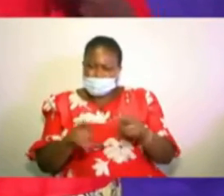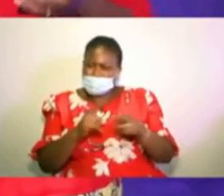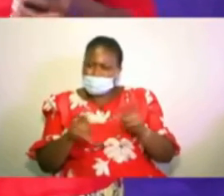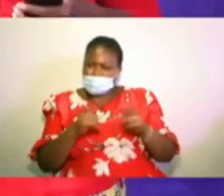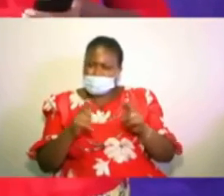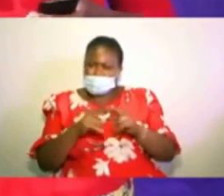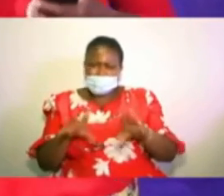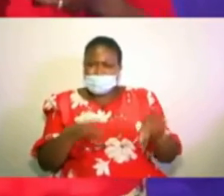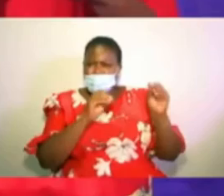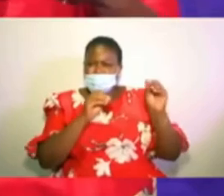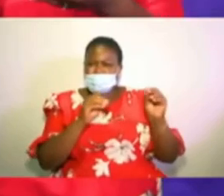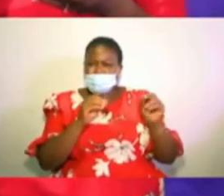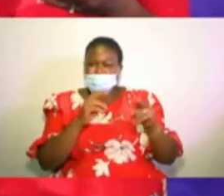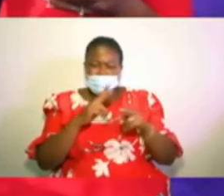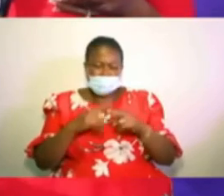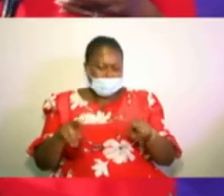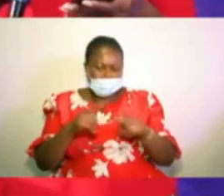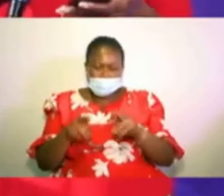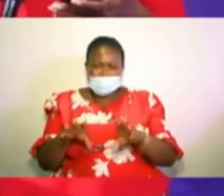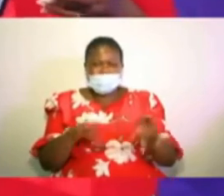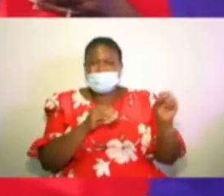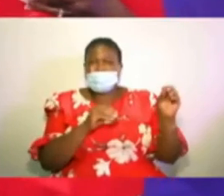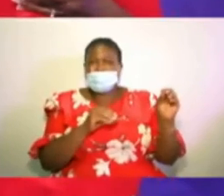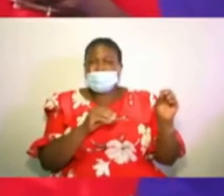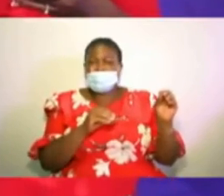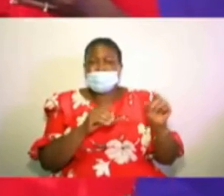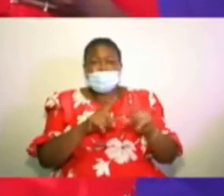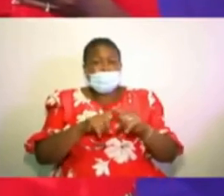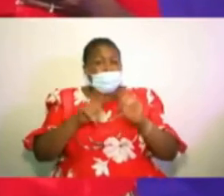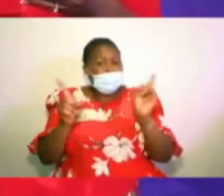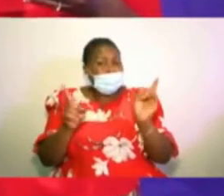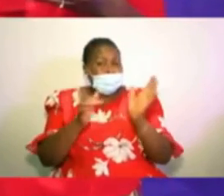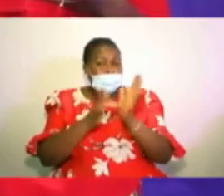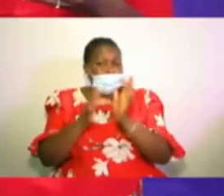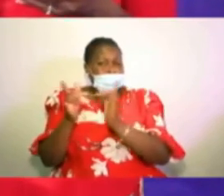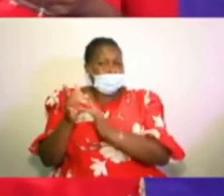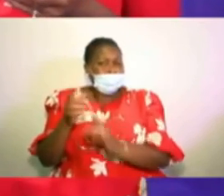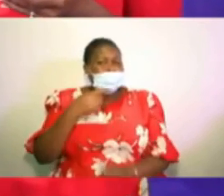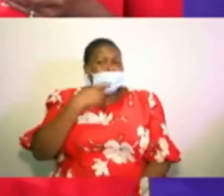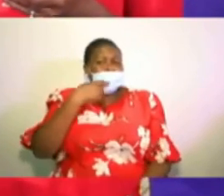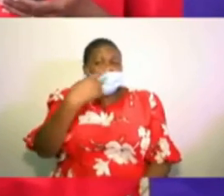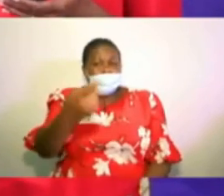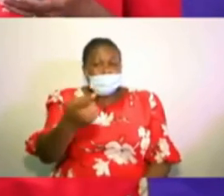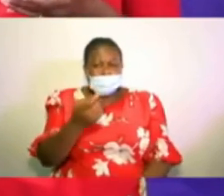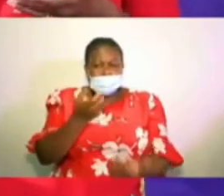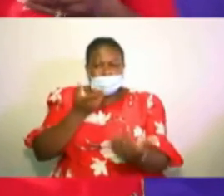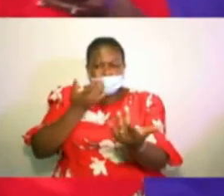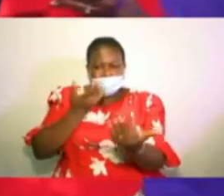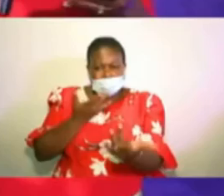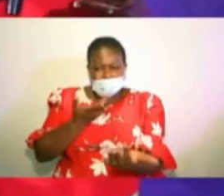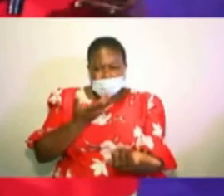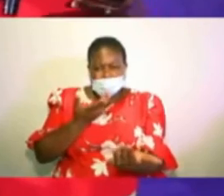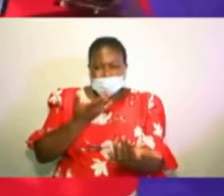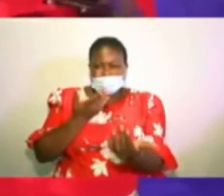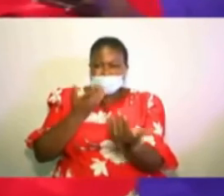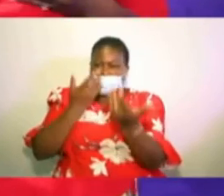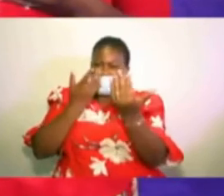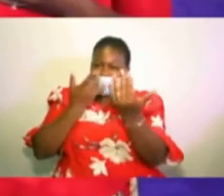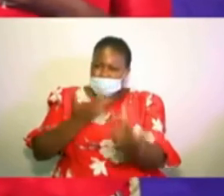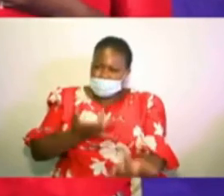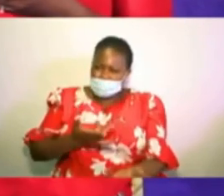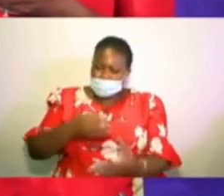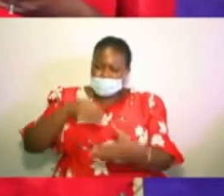les disciples étaient prêts à avancer. And here is Jesus saying, wait. Et Jésus dit, attendez. Wait in the